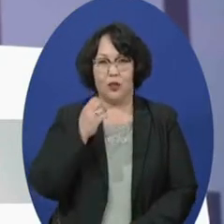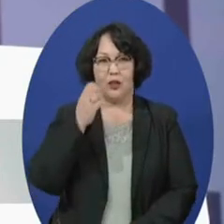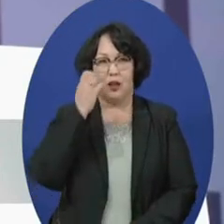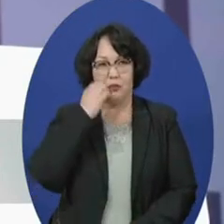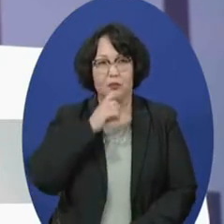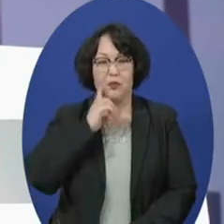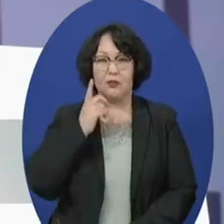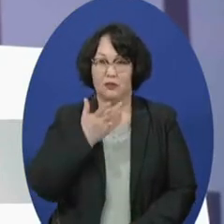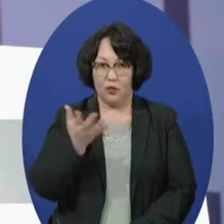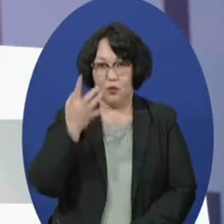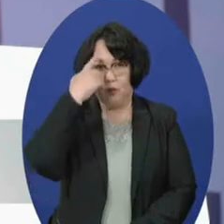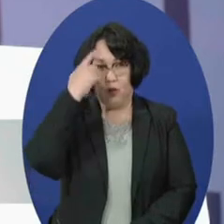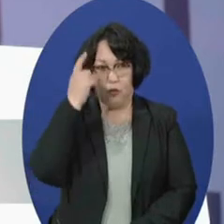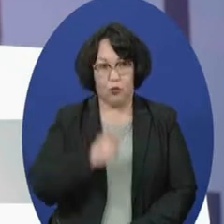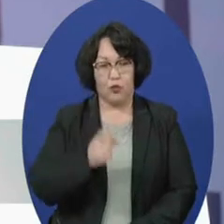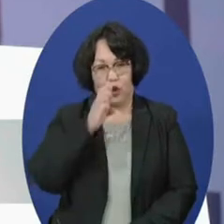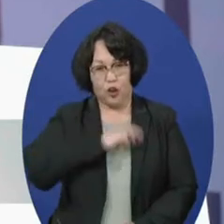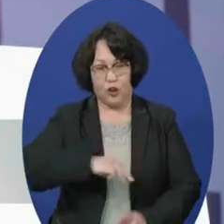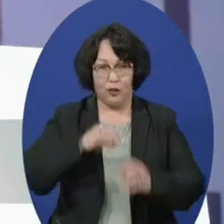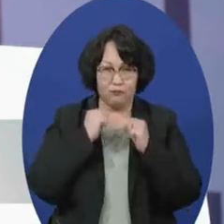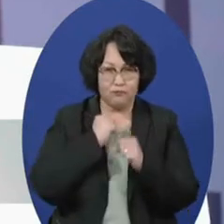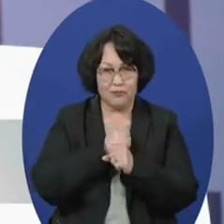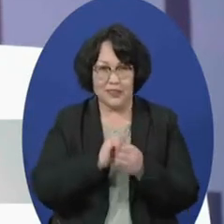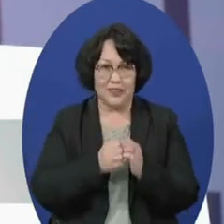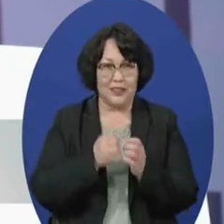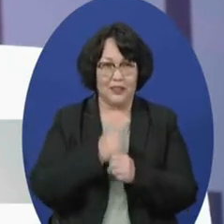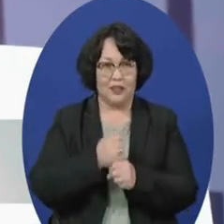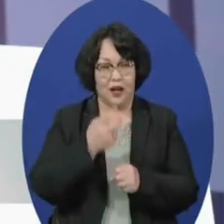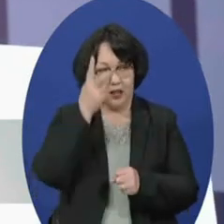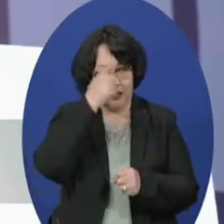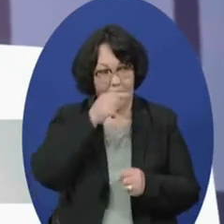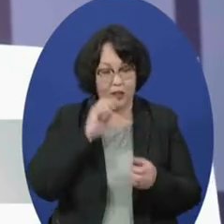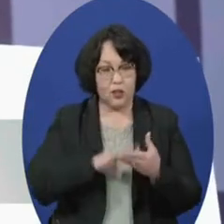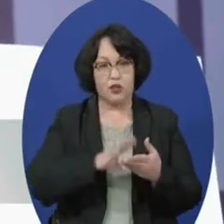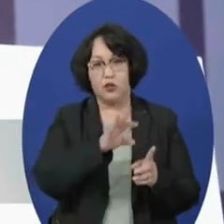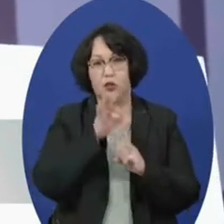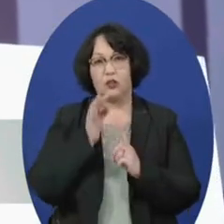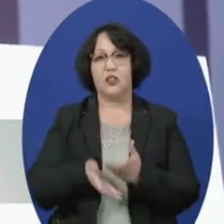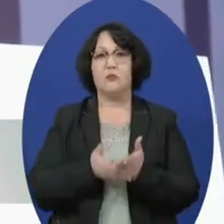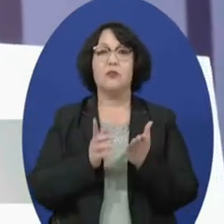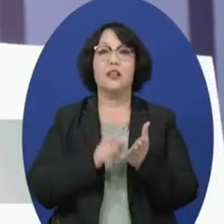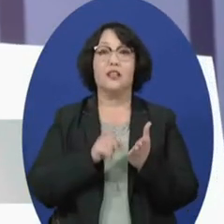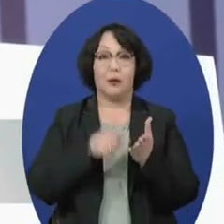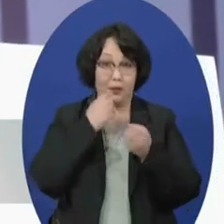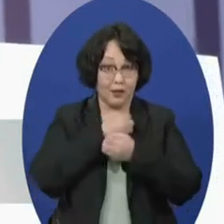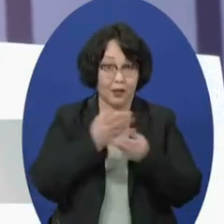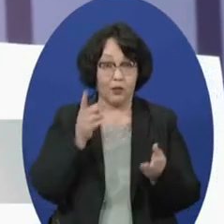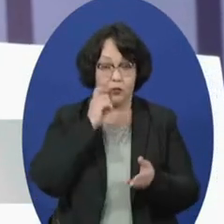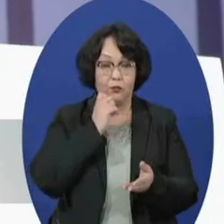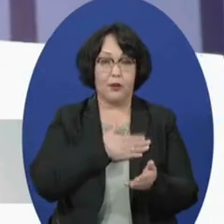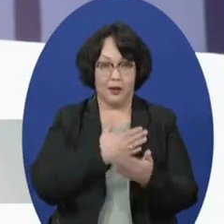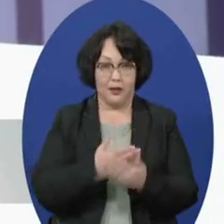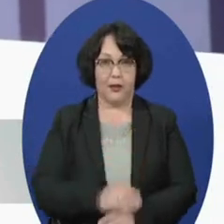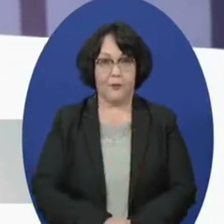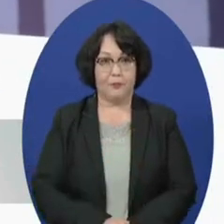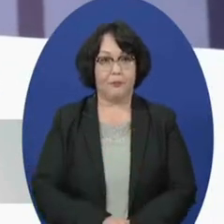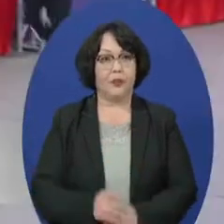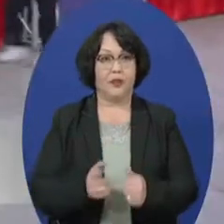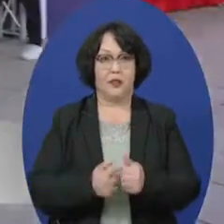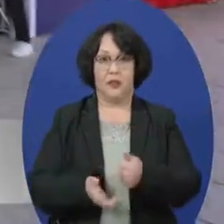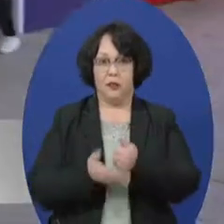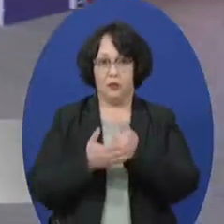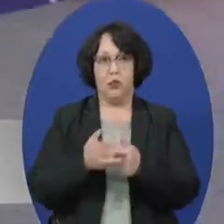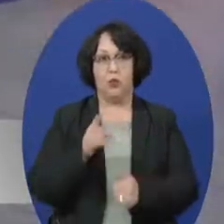чадах хүнийг зүтгэсээр ирсэн хүнийг таньдаг бай, сонгодог бай, дэмждэг бай гэж хэлмээр байна. Баярлалаа. Нэр